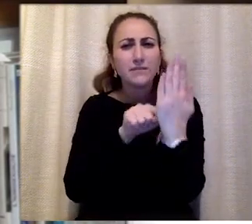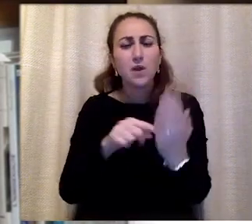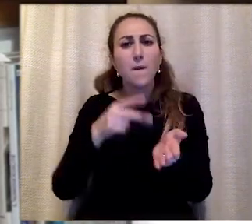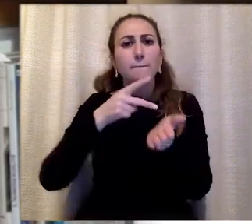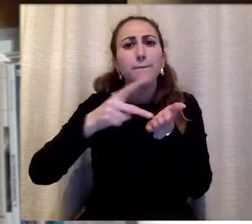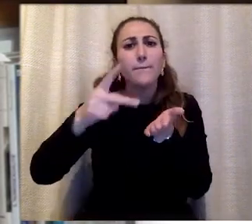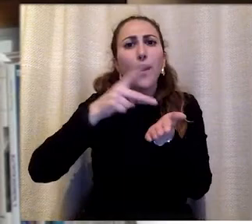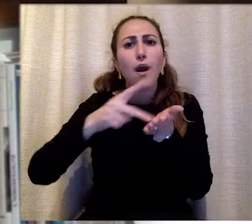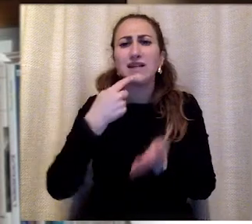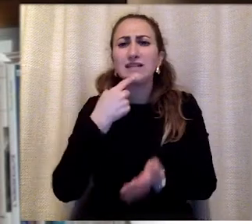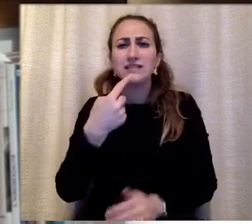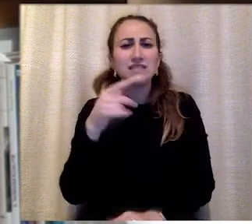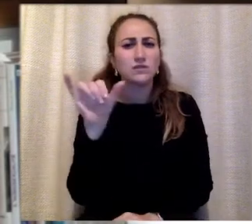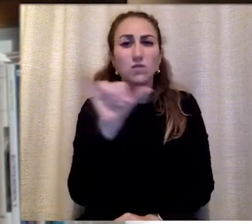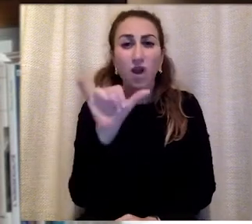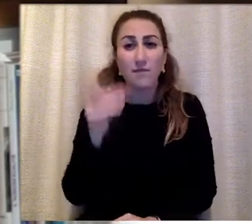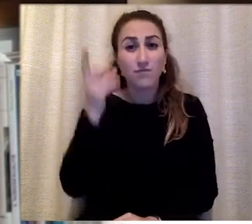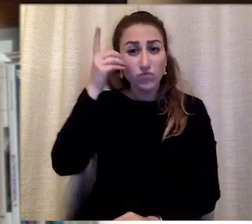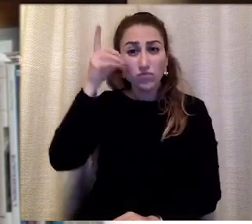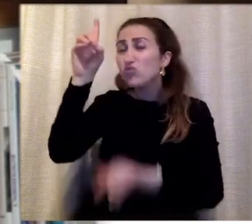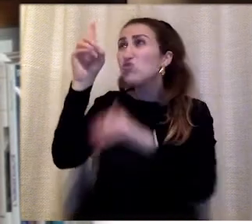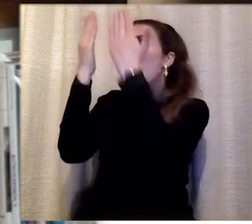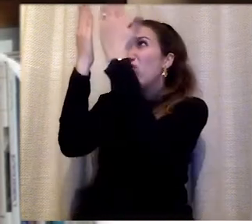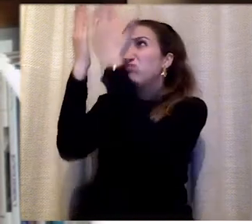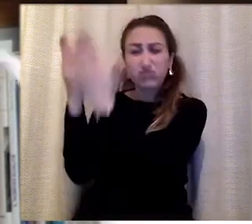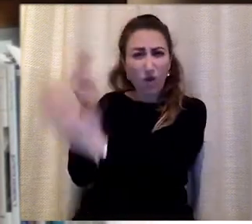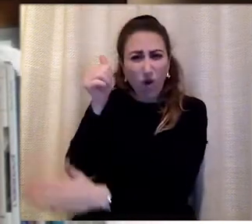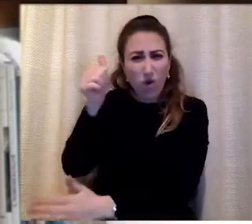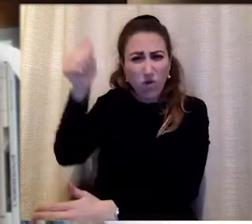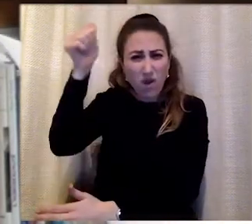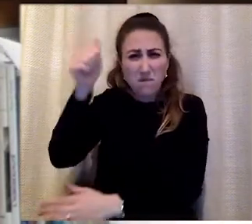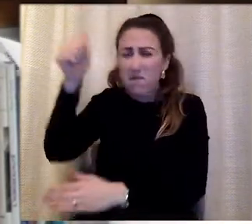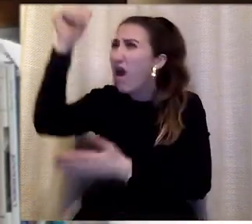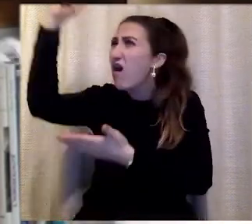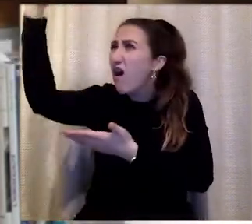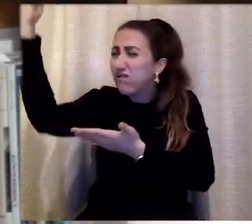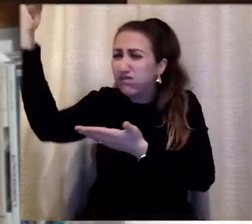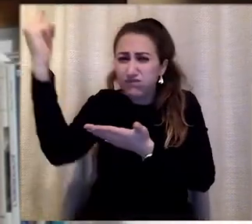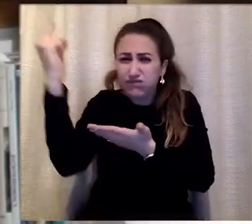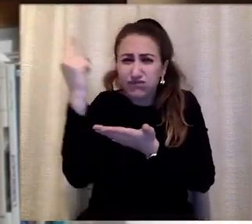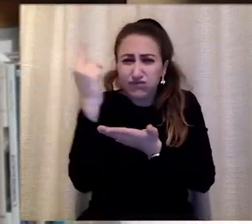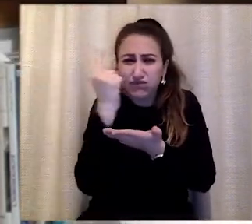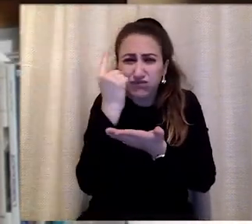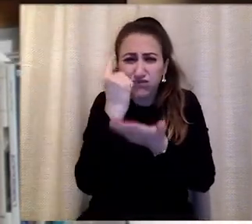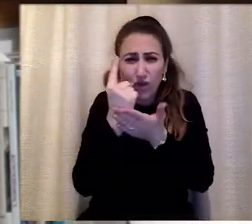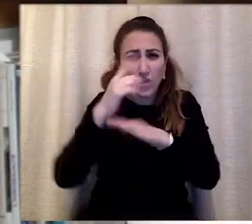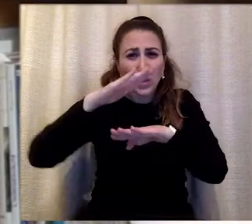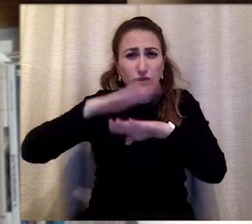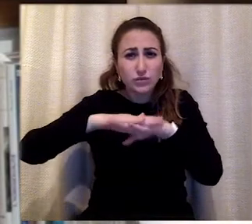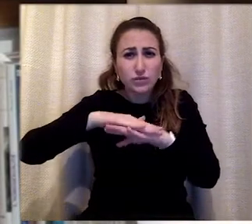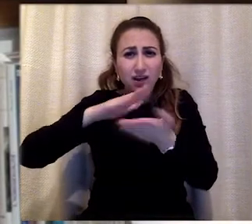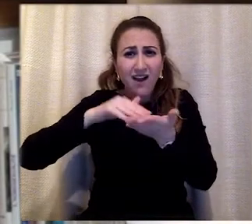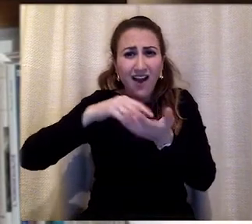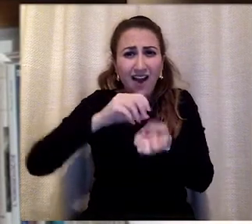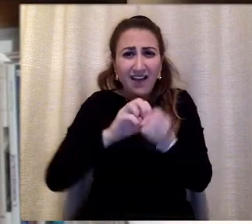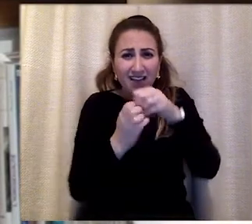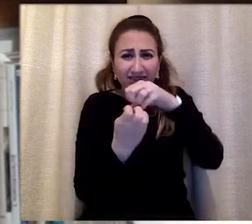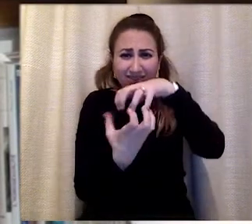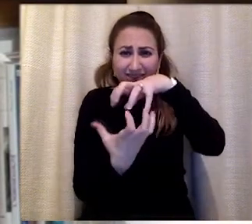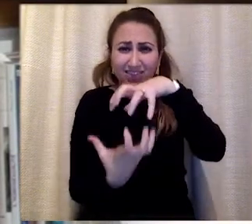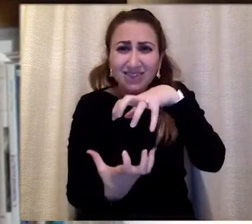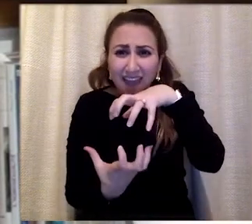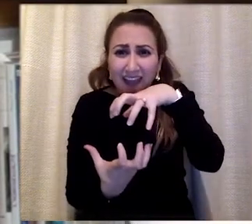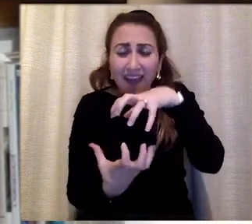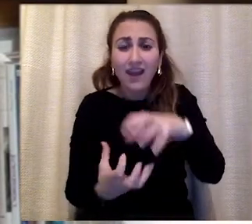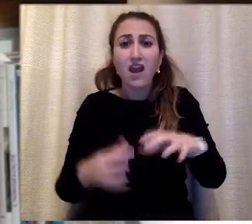à la voix d'un archange, au son d'une trompette, descendra du ciel. Les morts en Christ ressusciteront premièrement. Ensuite,